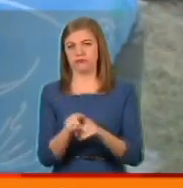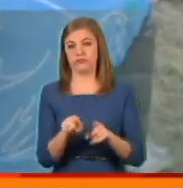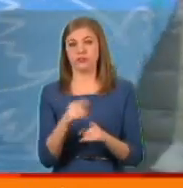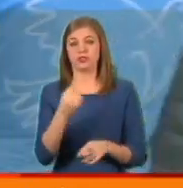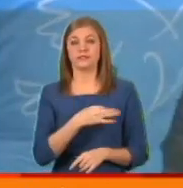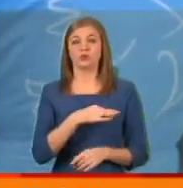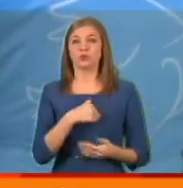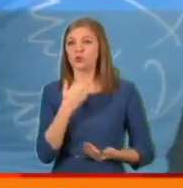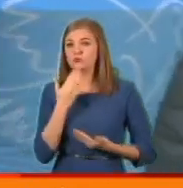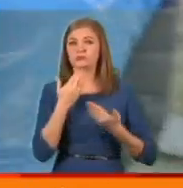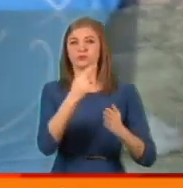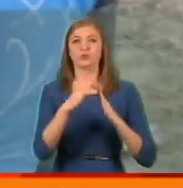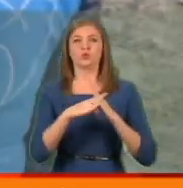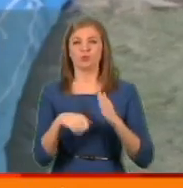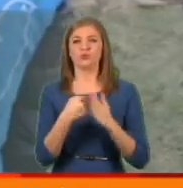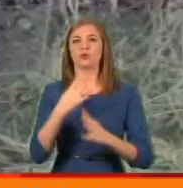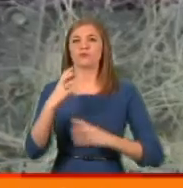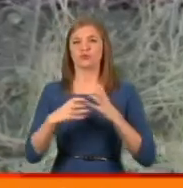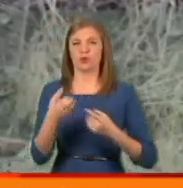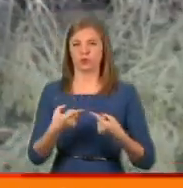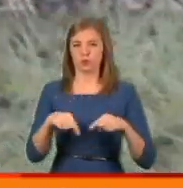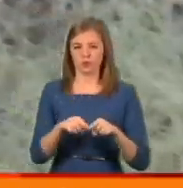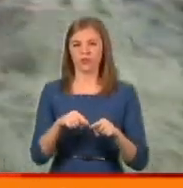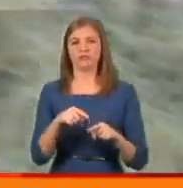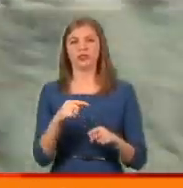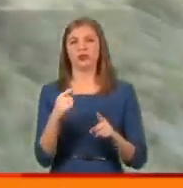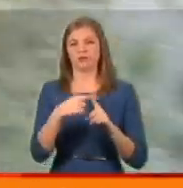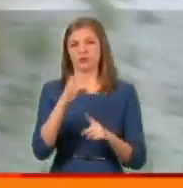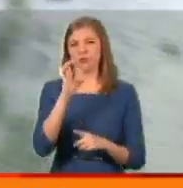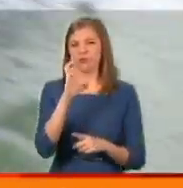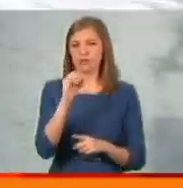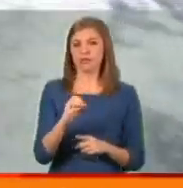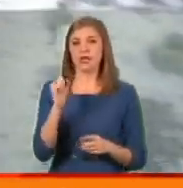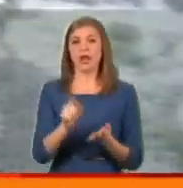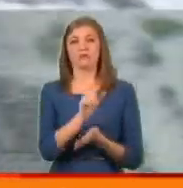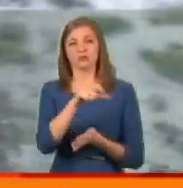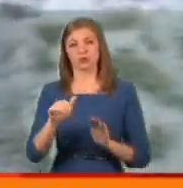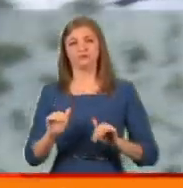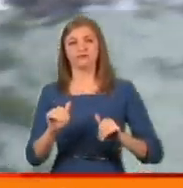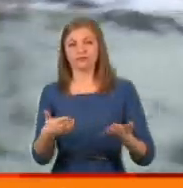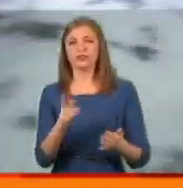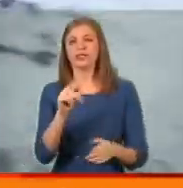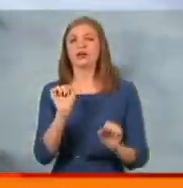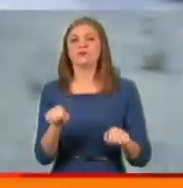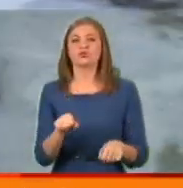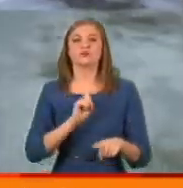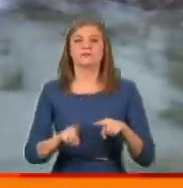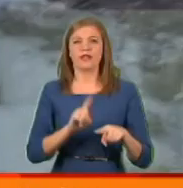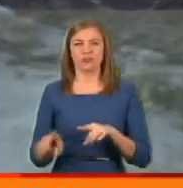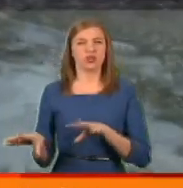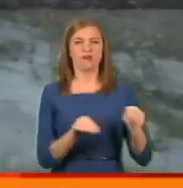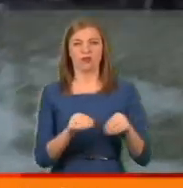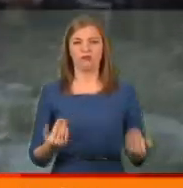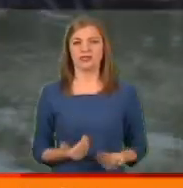волонтери планують звернутися по допомогу до міжнародних організацій, зокрема й ОБСЄ, а посадовцям пропонуватимуть якнайшвидше